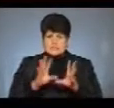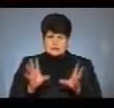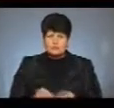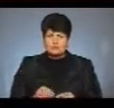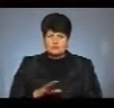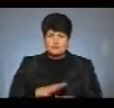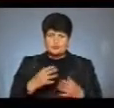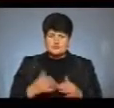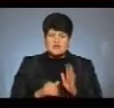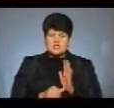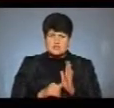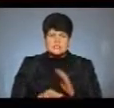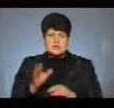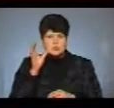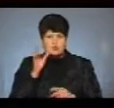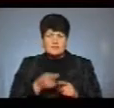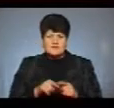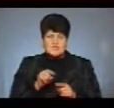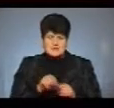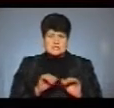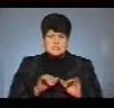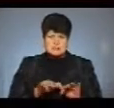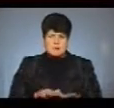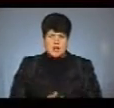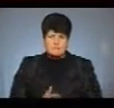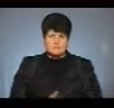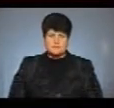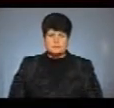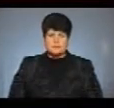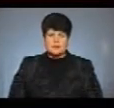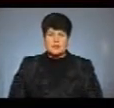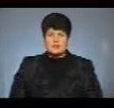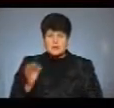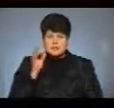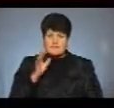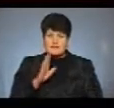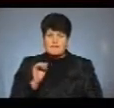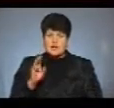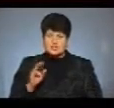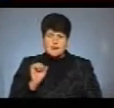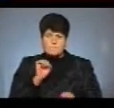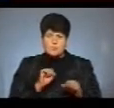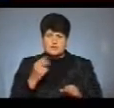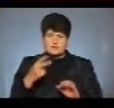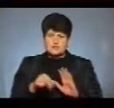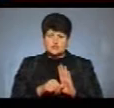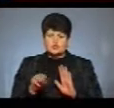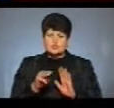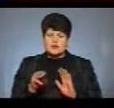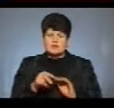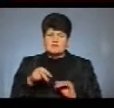близько 60 слухань у цій справі, каже вдова активіста Наталія Ващенко. Нагадаю, Віталія Ващенка побили 26